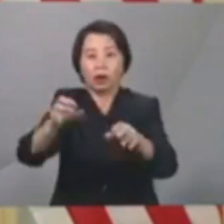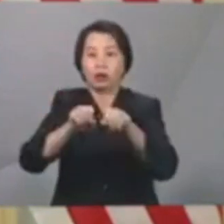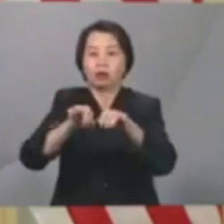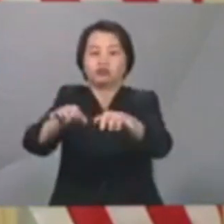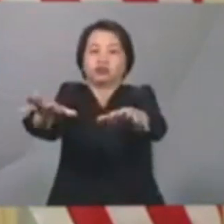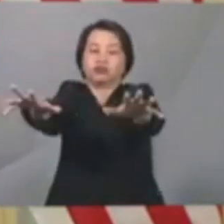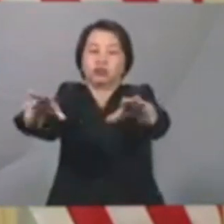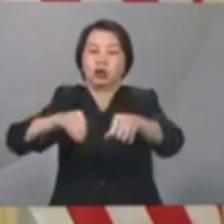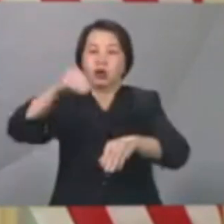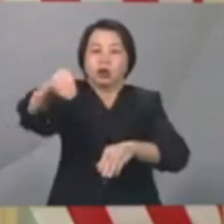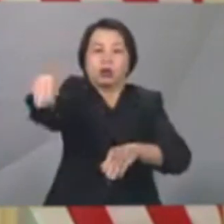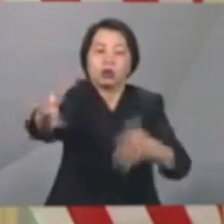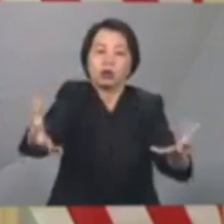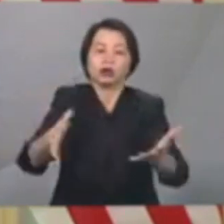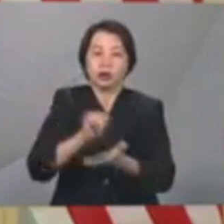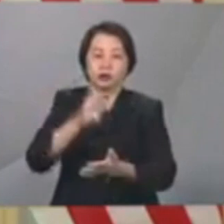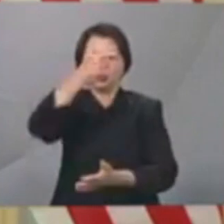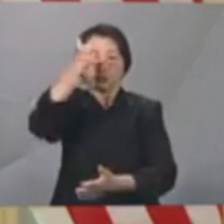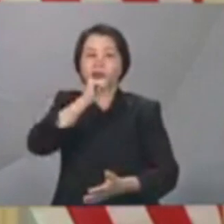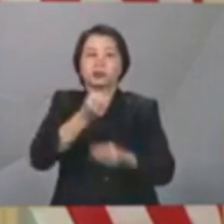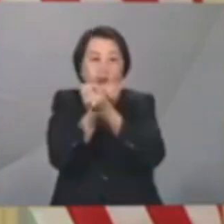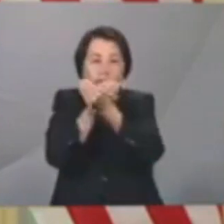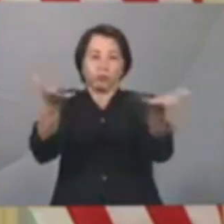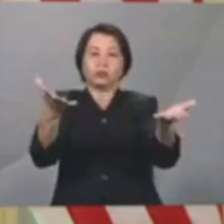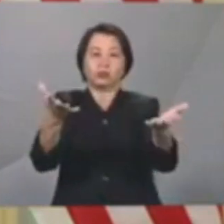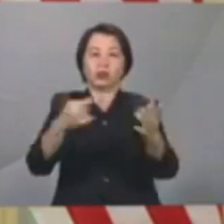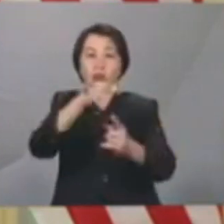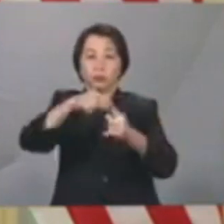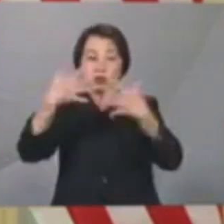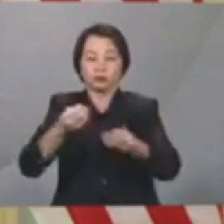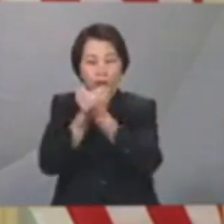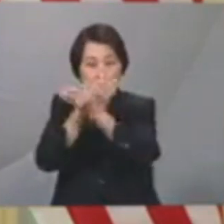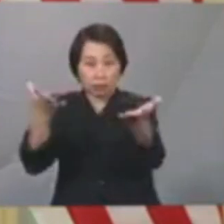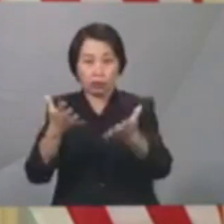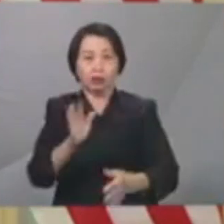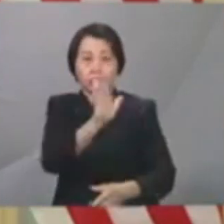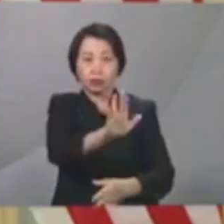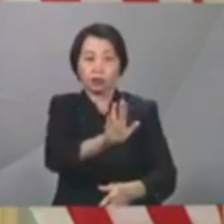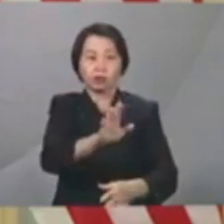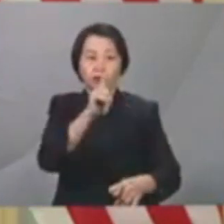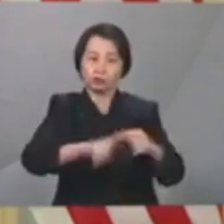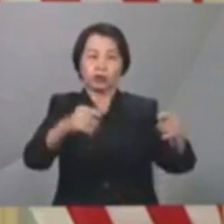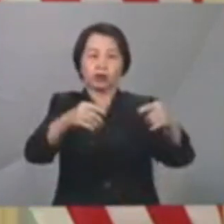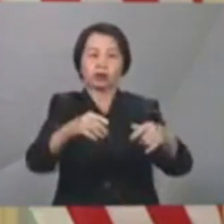lebih besar lagi. Sebab itu kita tidak umumkan. Jadi bila dah umum, mereka sudah pun